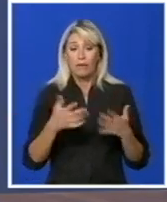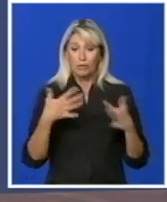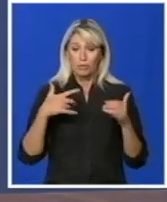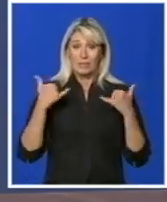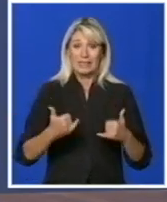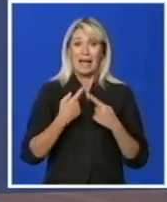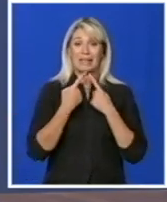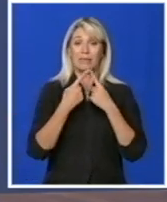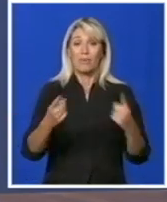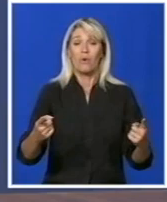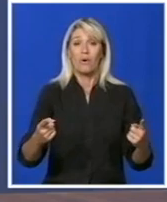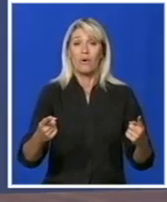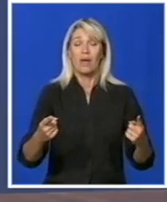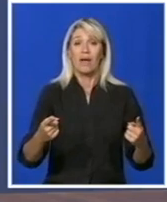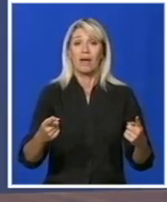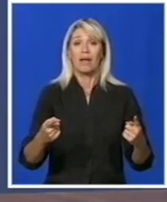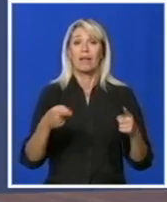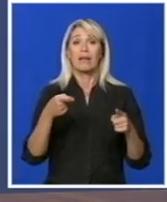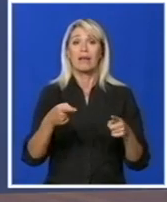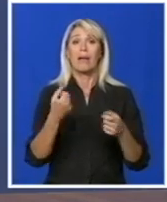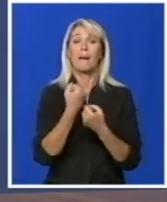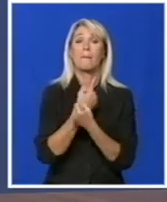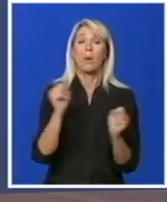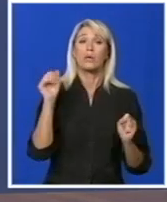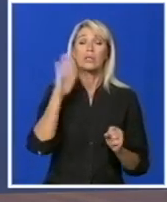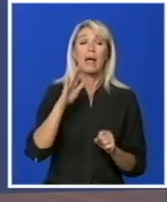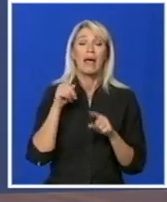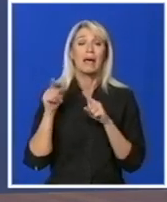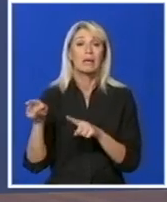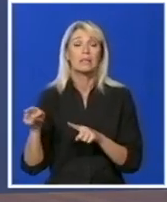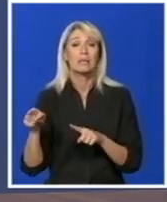na primer, za Bosnu i Hercegovinu, za